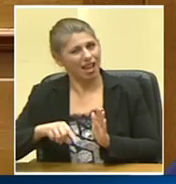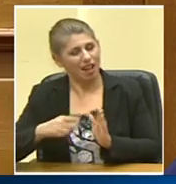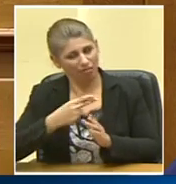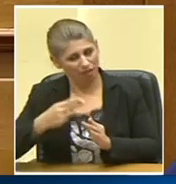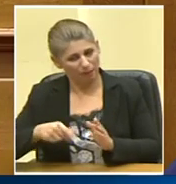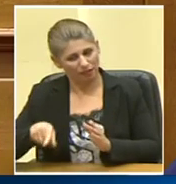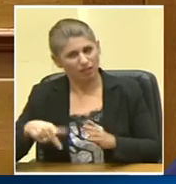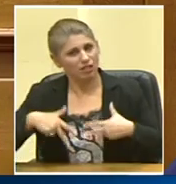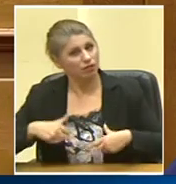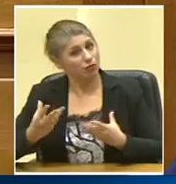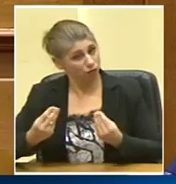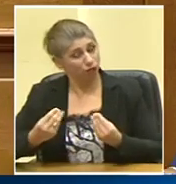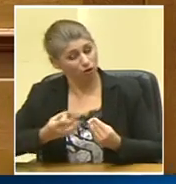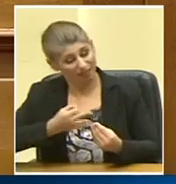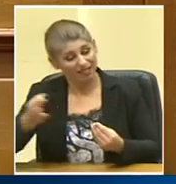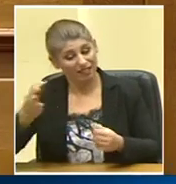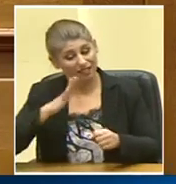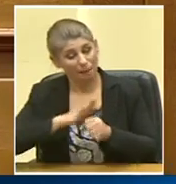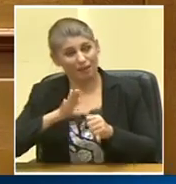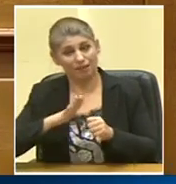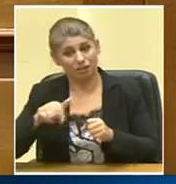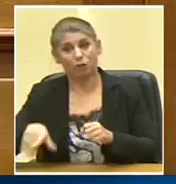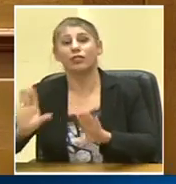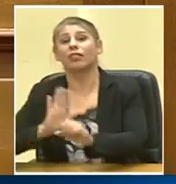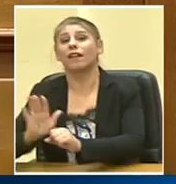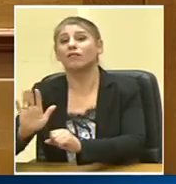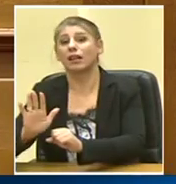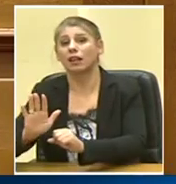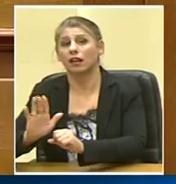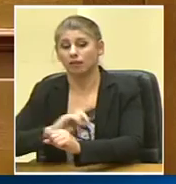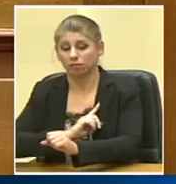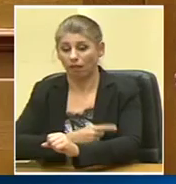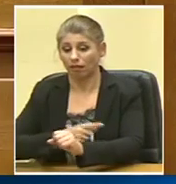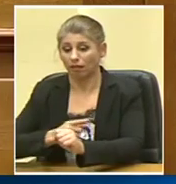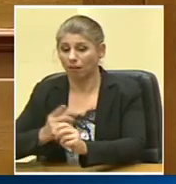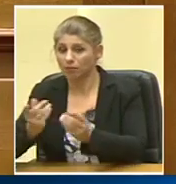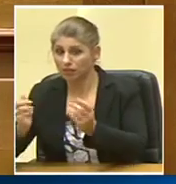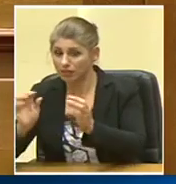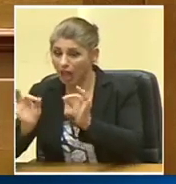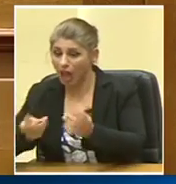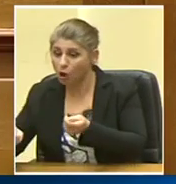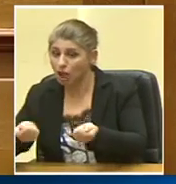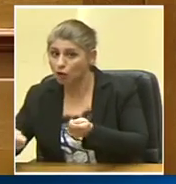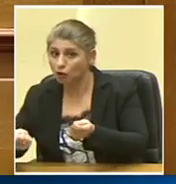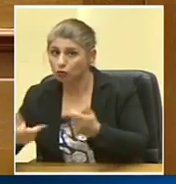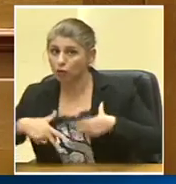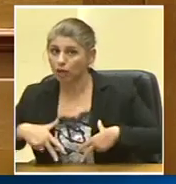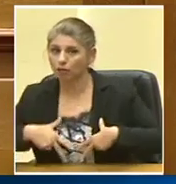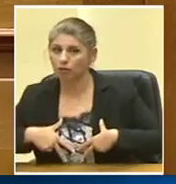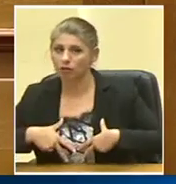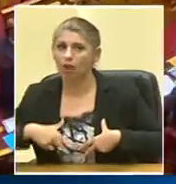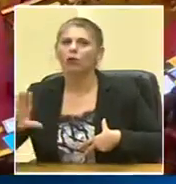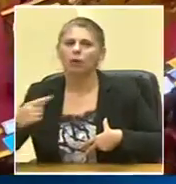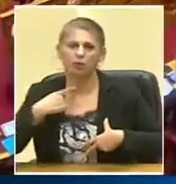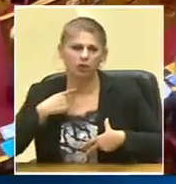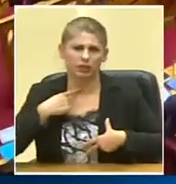κυβερνήσεις. Ούτε φυσικά έχει να κάνει με τη δίθεν αποτυχία της μεταπολίτευσης,